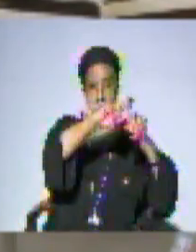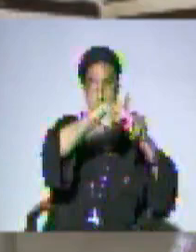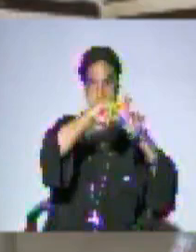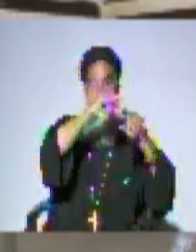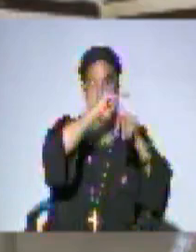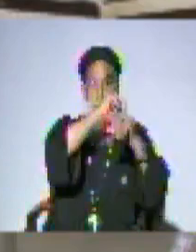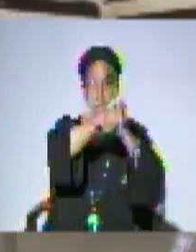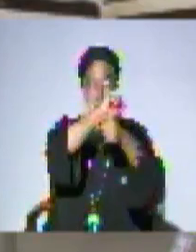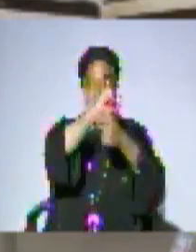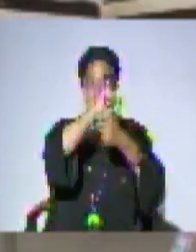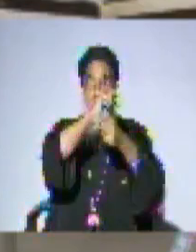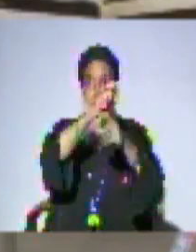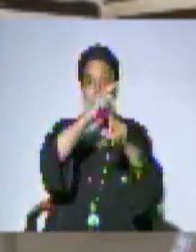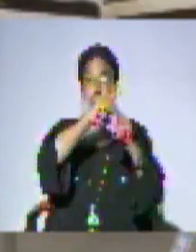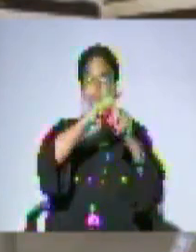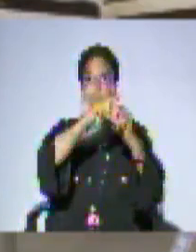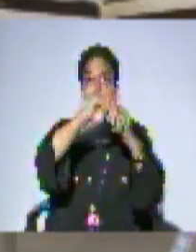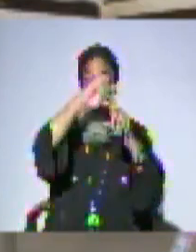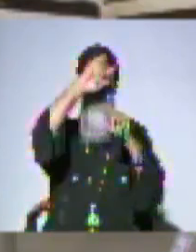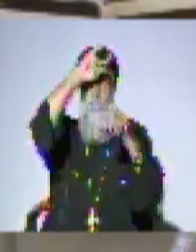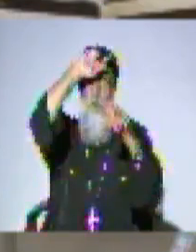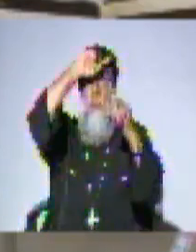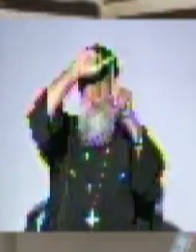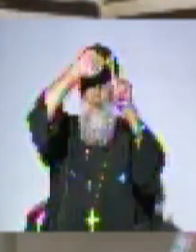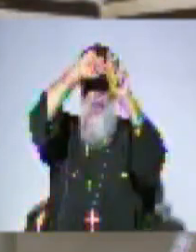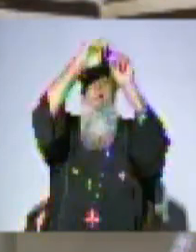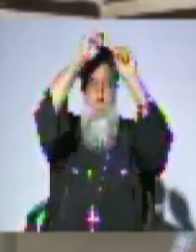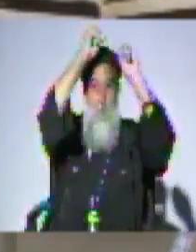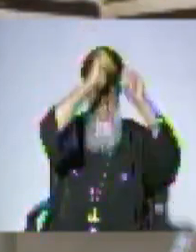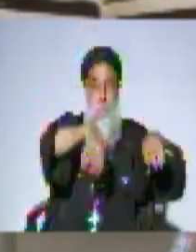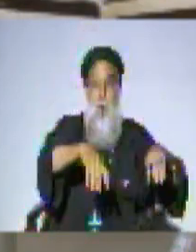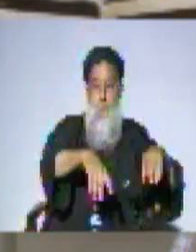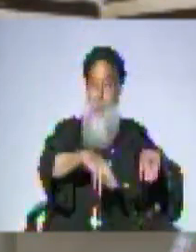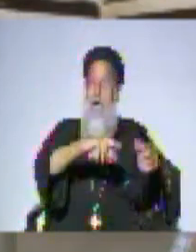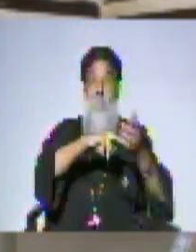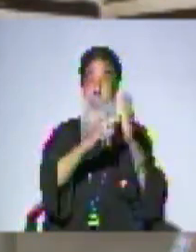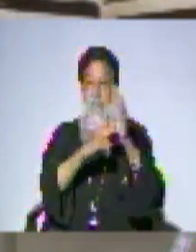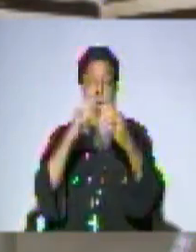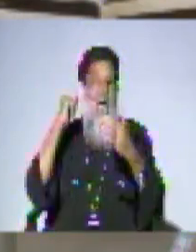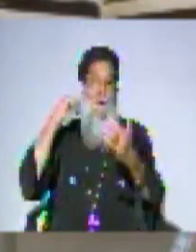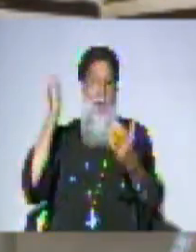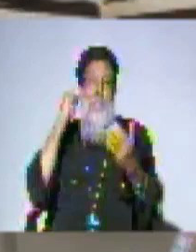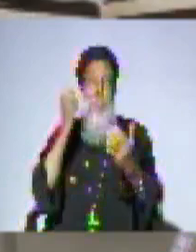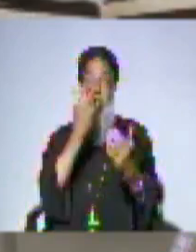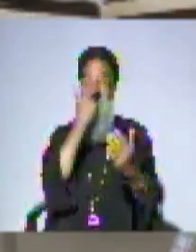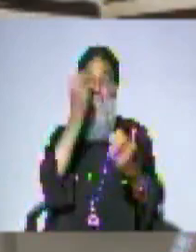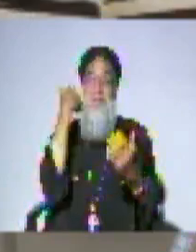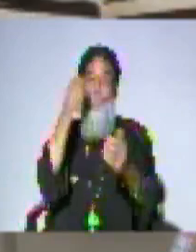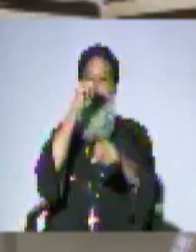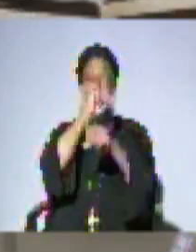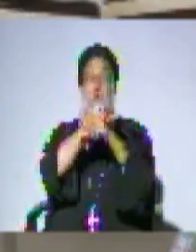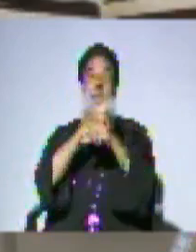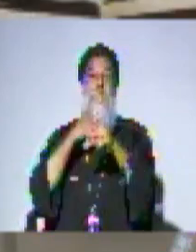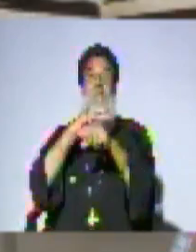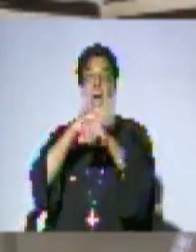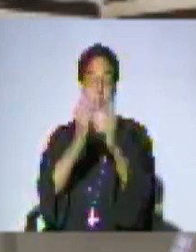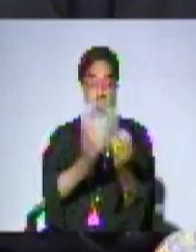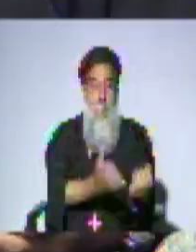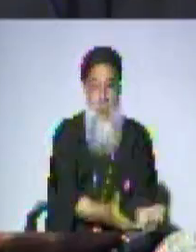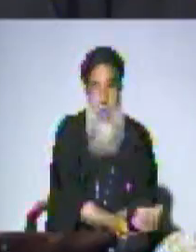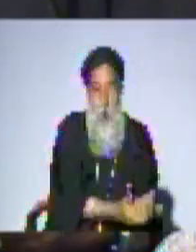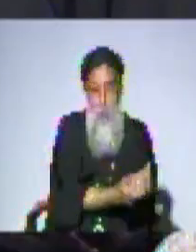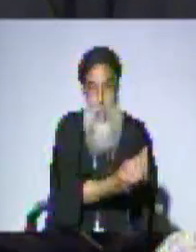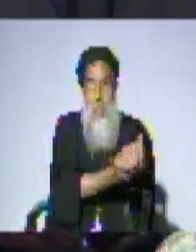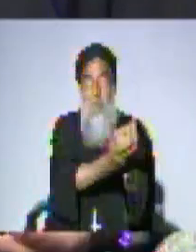ونقل اللي في الجحيم من الآباء والأبرار القديسين إلى الفردوس. يعني